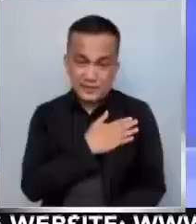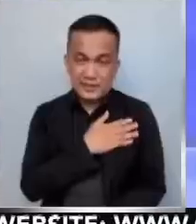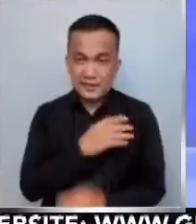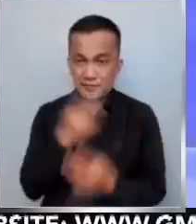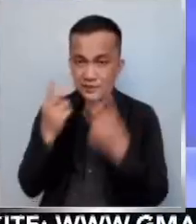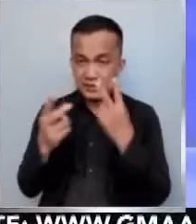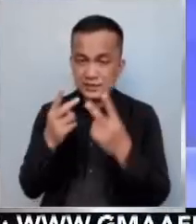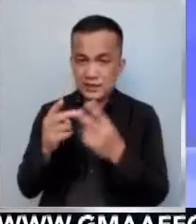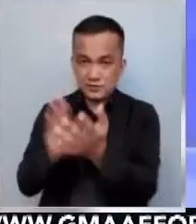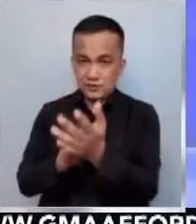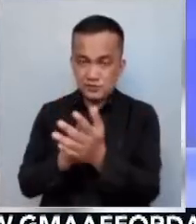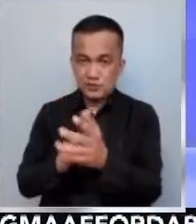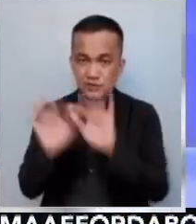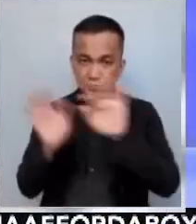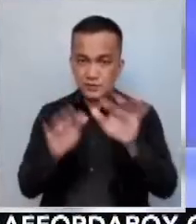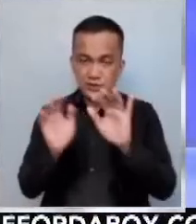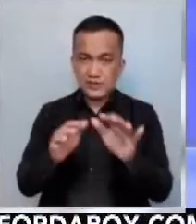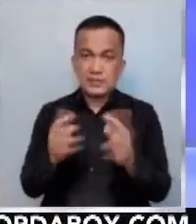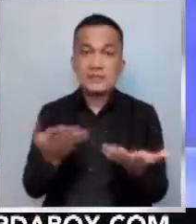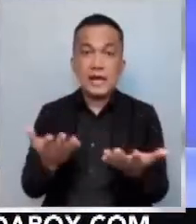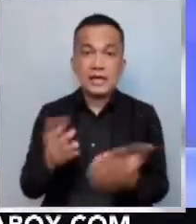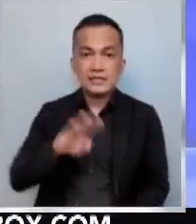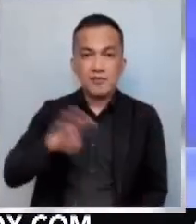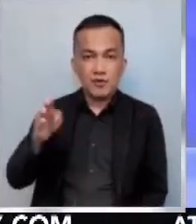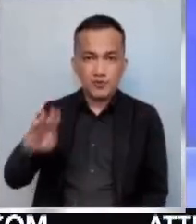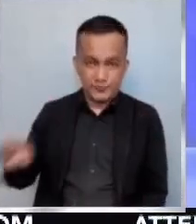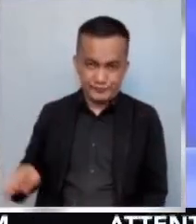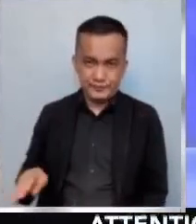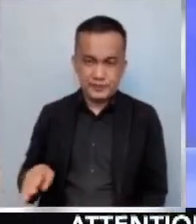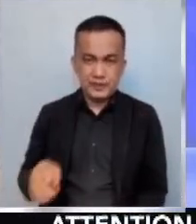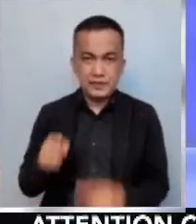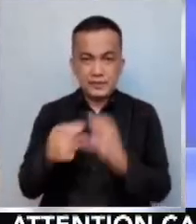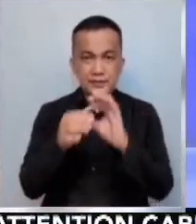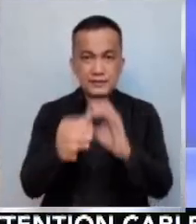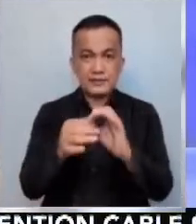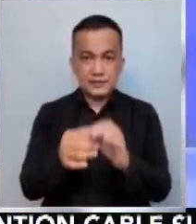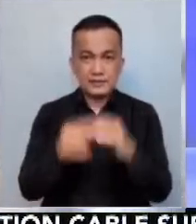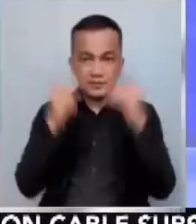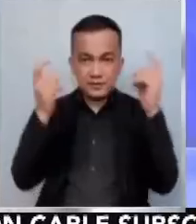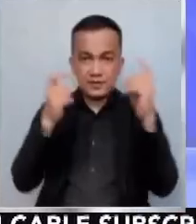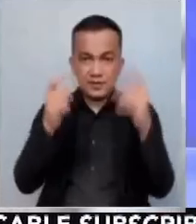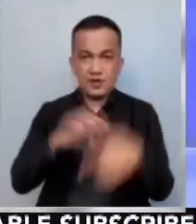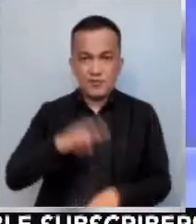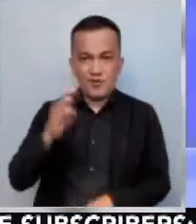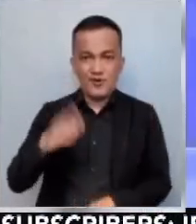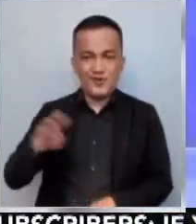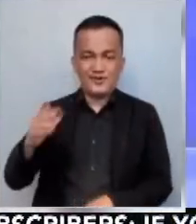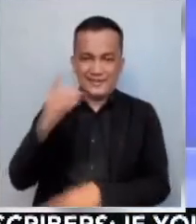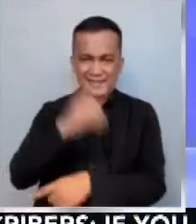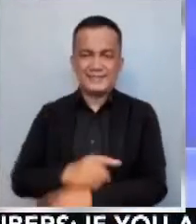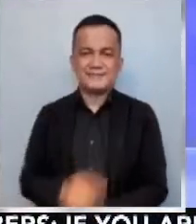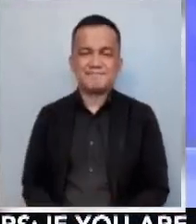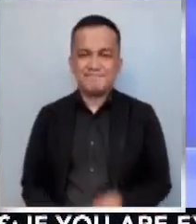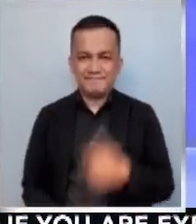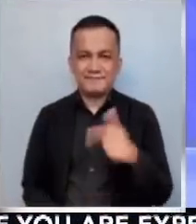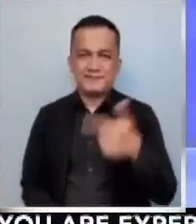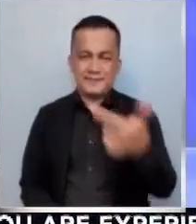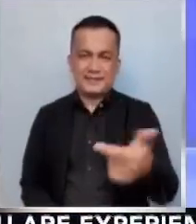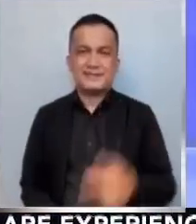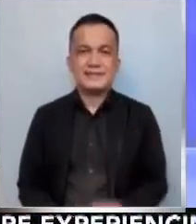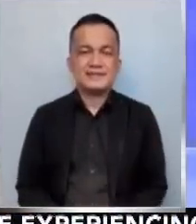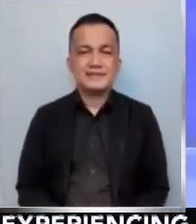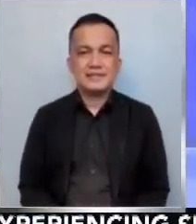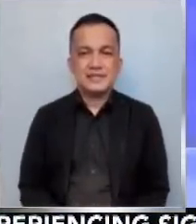Odette sa lalawigan ng Bohol. Nakiisa rin siya sa pagdiriwang doon ng Bohol Day. Nakatutok si Femery Dumabok ng